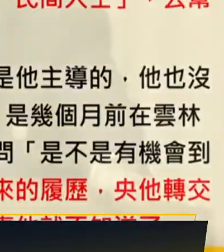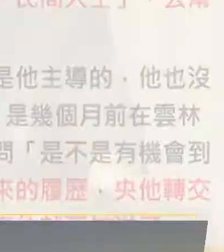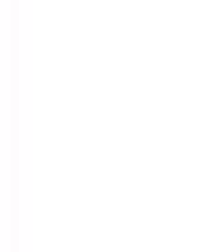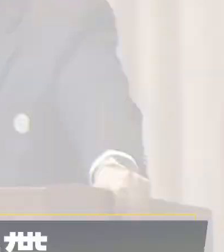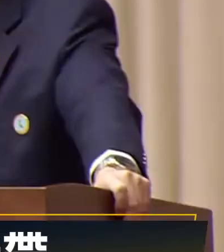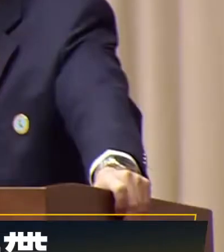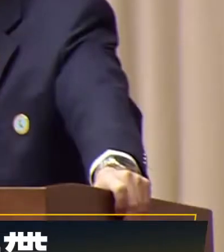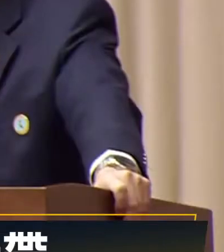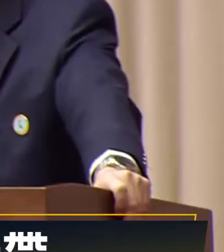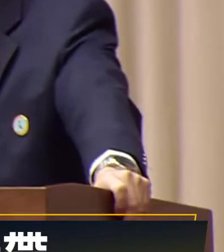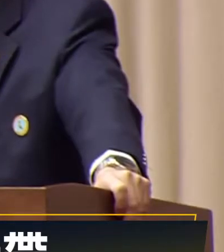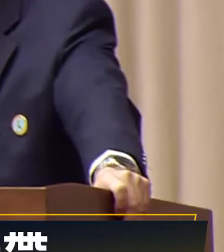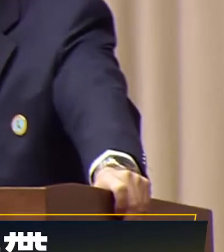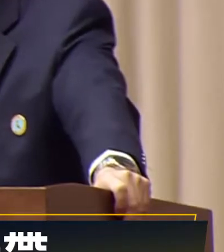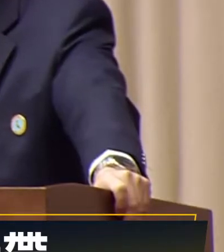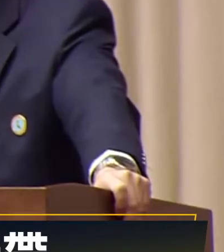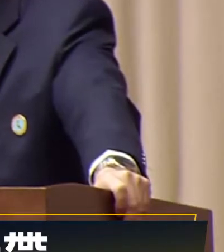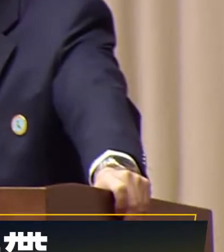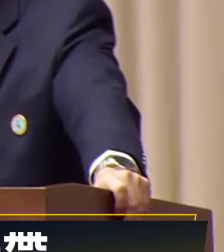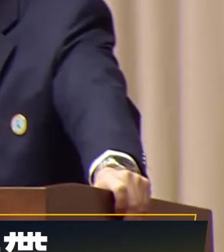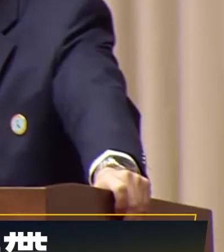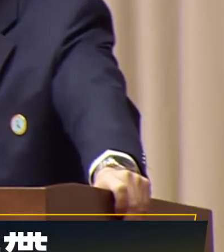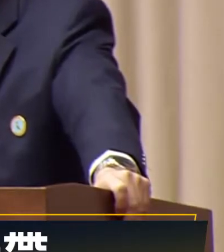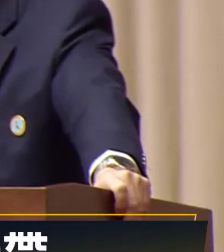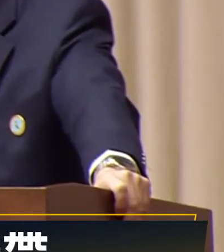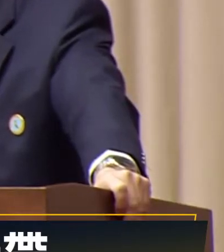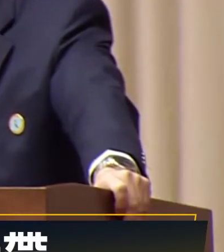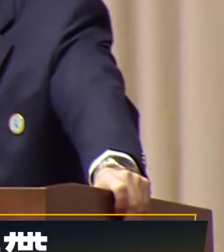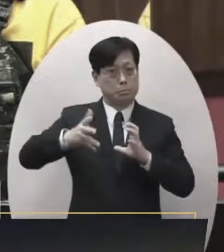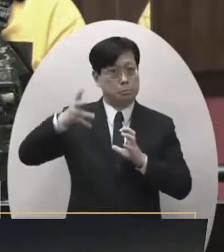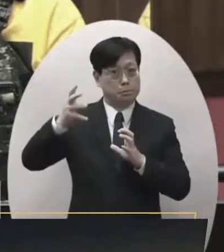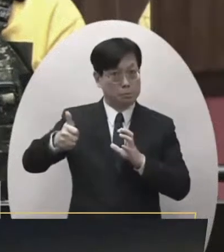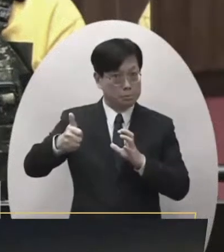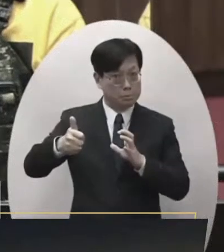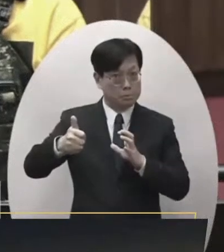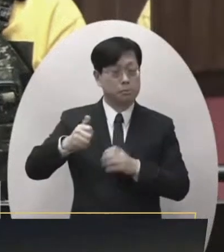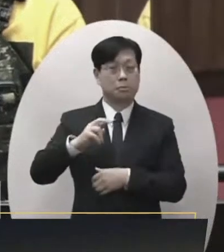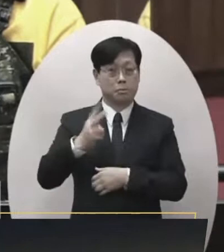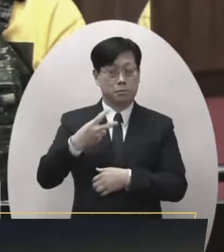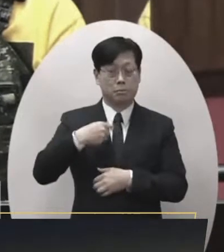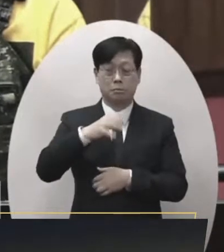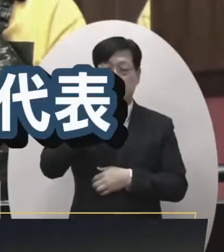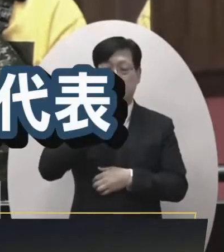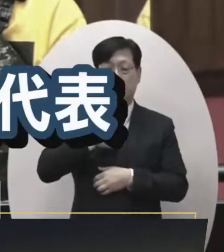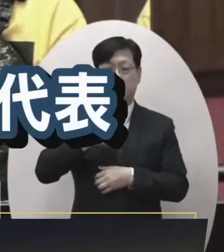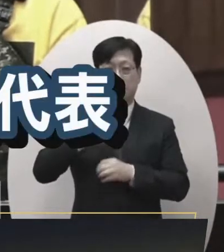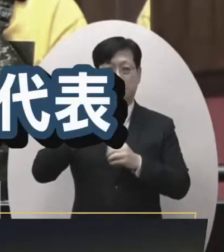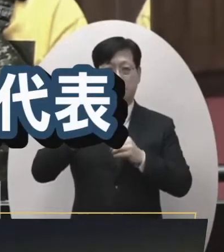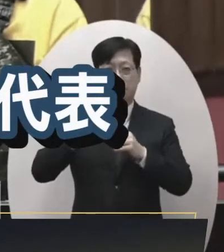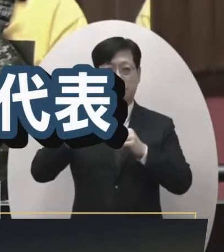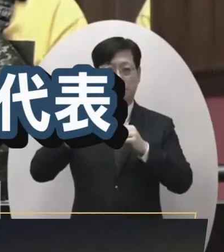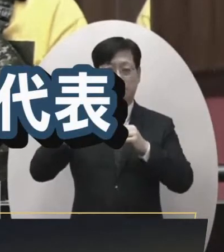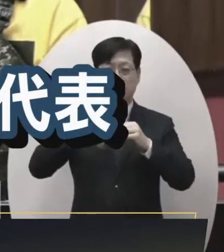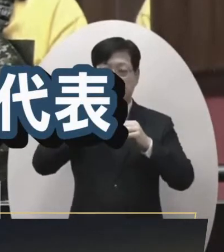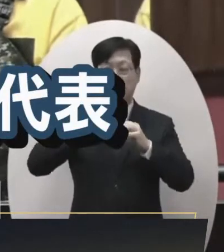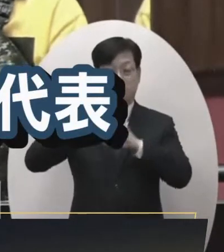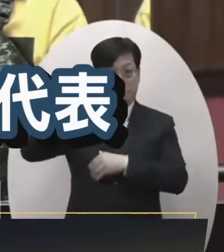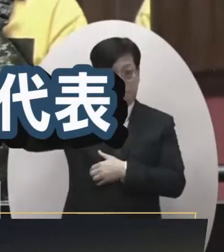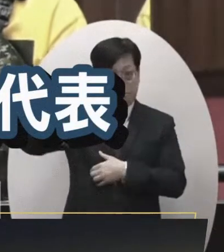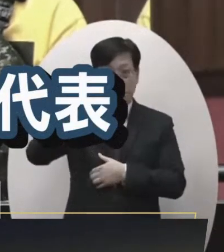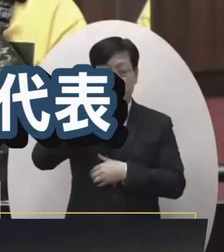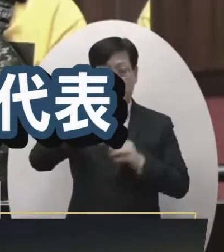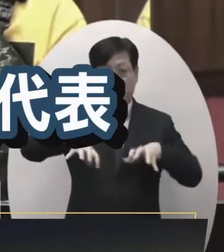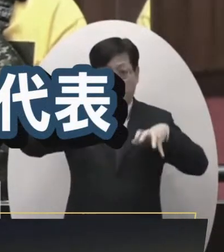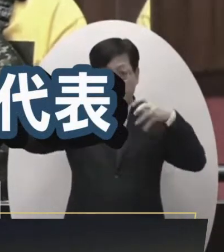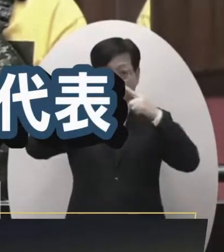沟通。那上个礼拜我在总咨询播放的录音带， 甚至府方的人啊，他是用那个洪耀福做代表